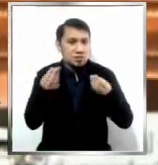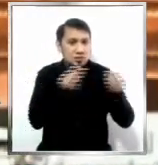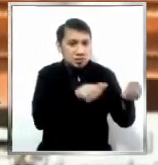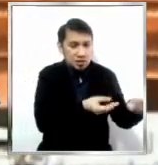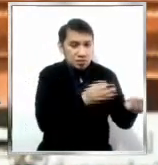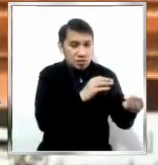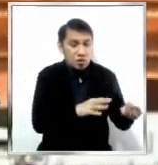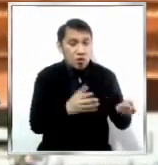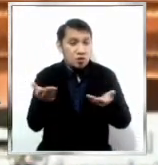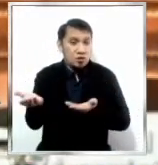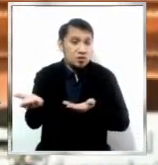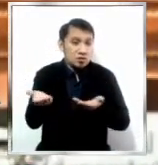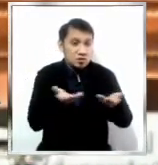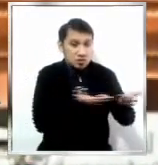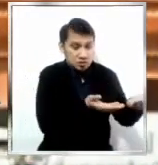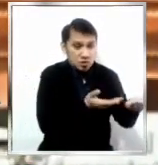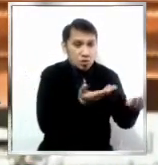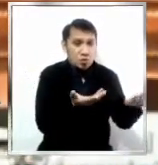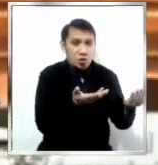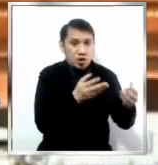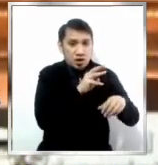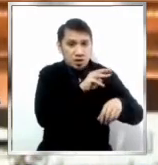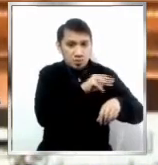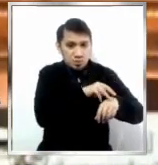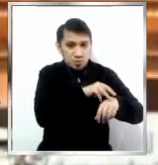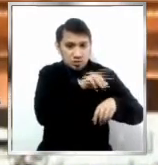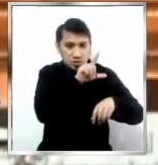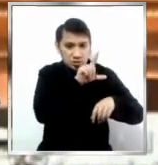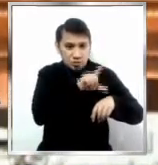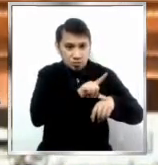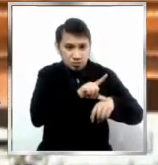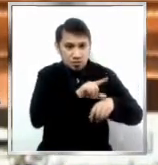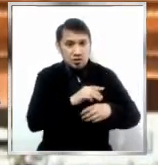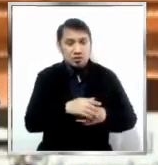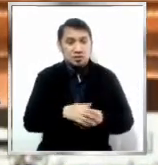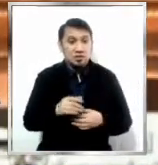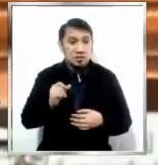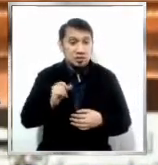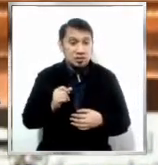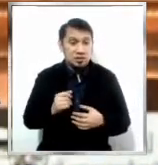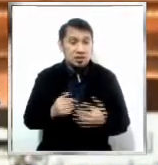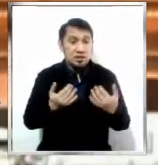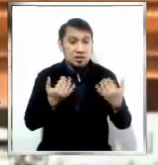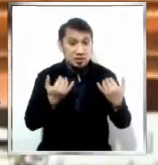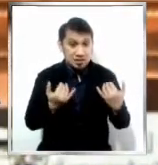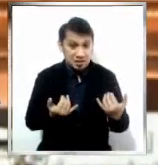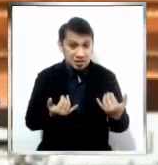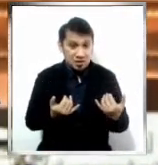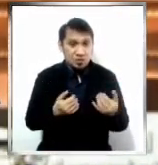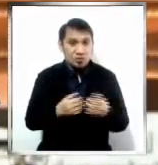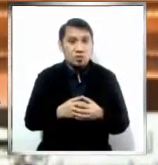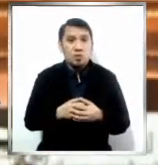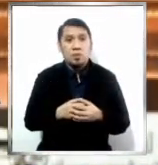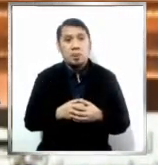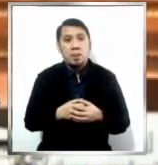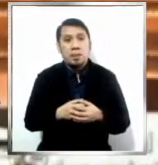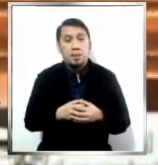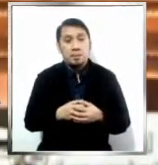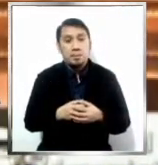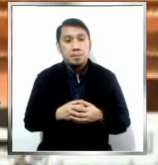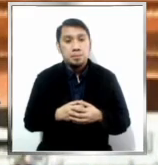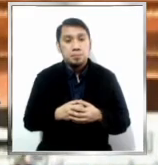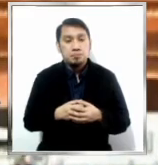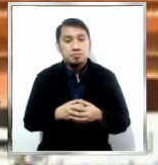mga munting lupa personnel. Yung ngayon, yung kaso pag yung